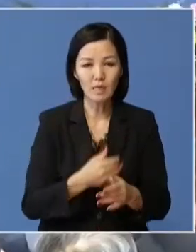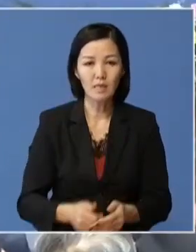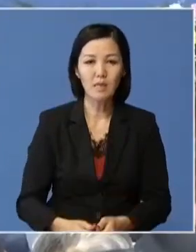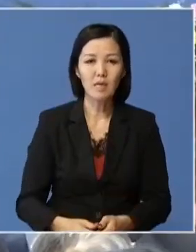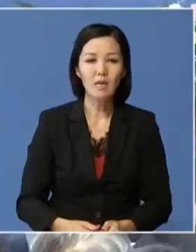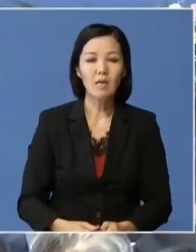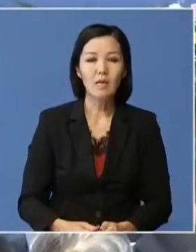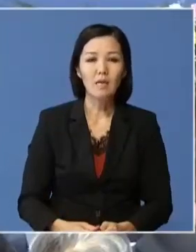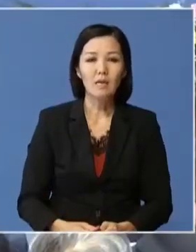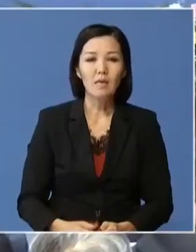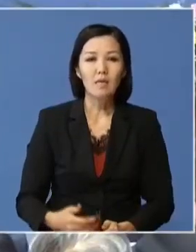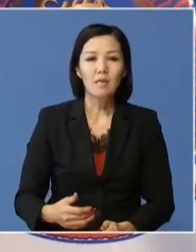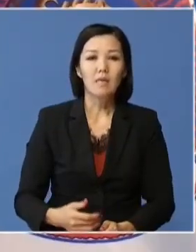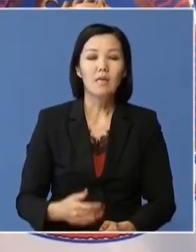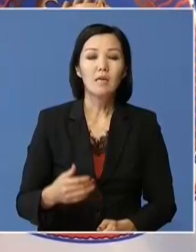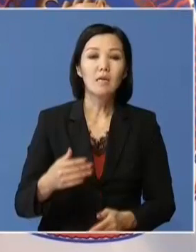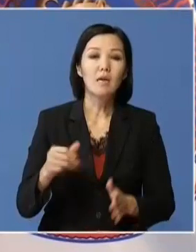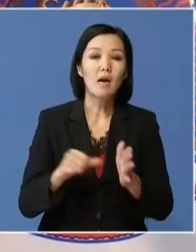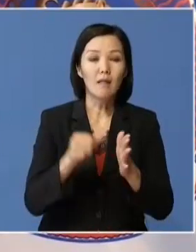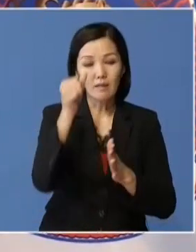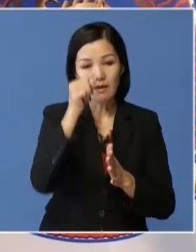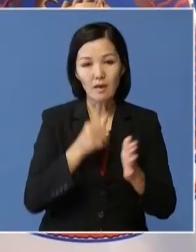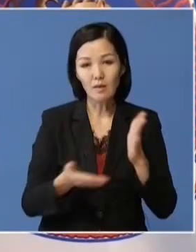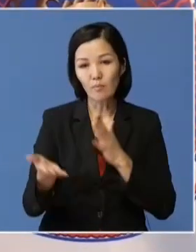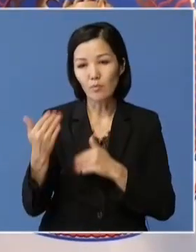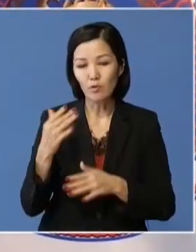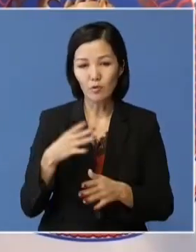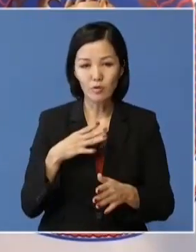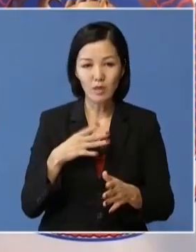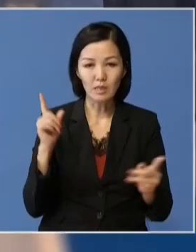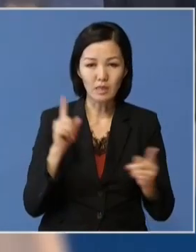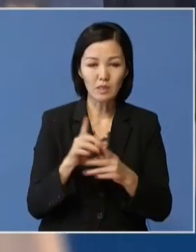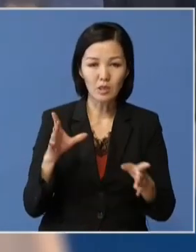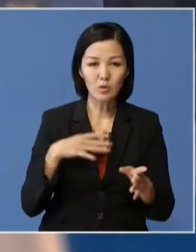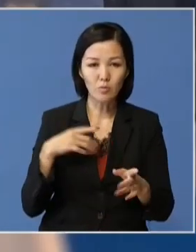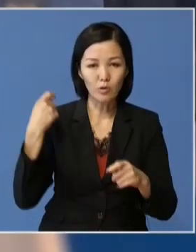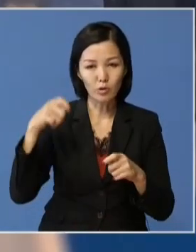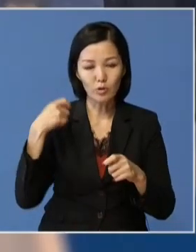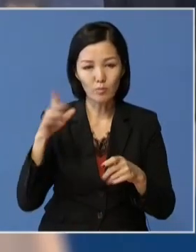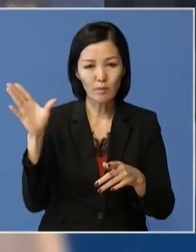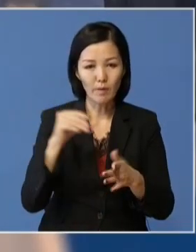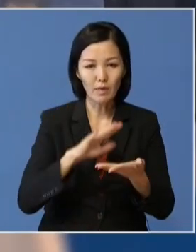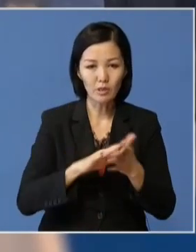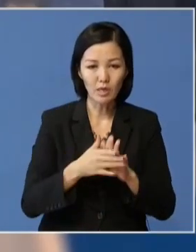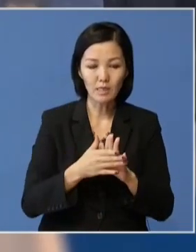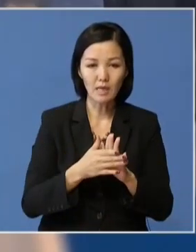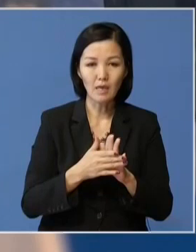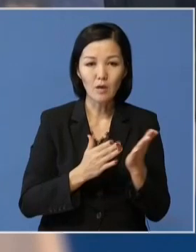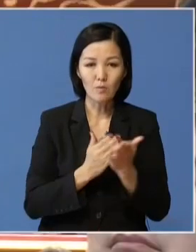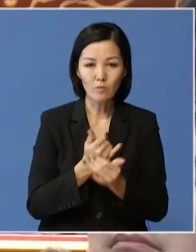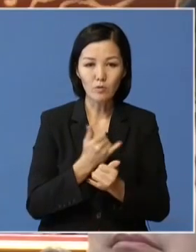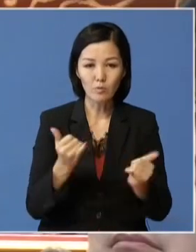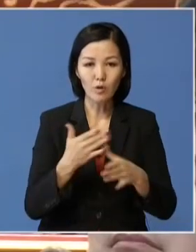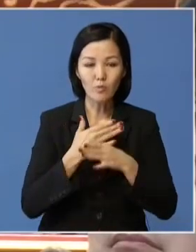осыдан жарты жыл бұрынғы кездесіп еді. Продюсердің ұсынысын облыс әкімі бірден қолдап, түсірілім жұмыстарына барлық жағдай жасап беретінін айтты.